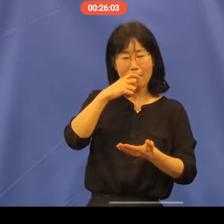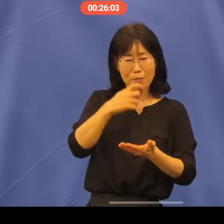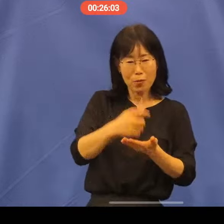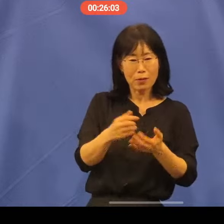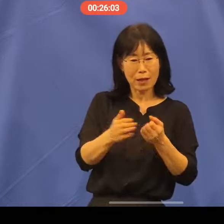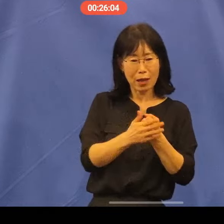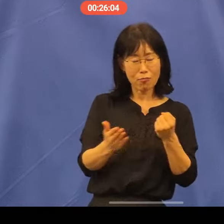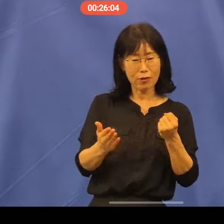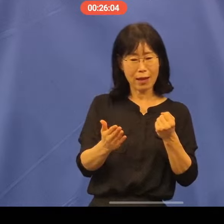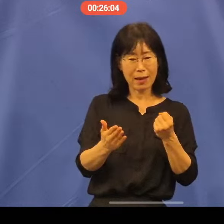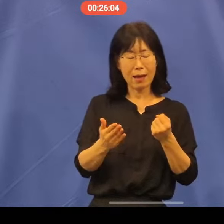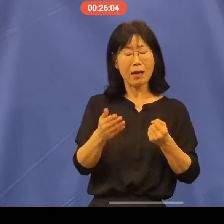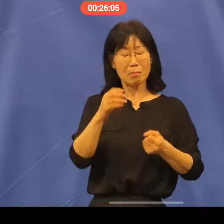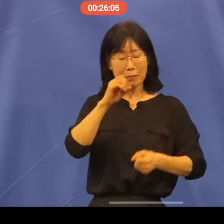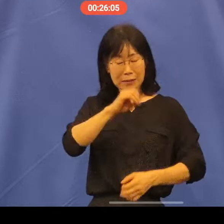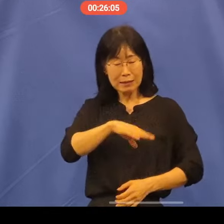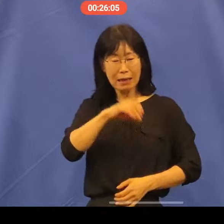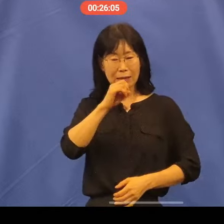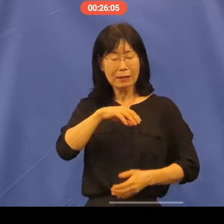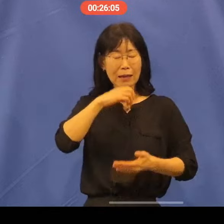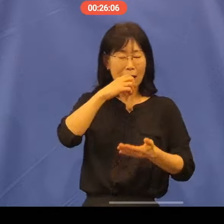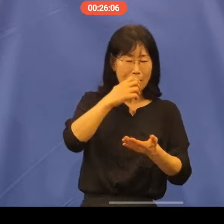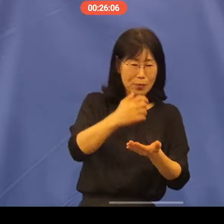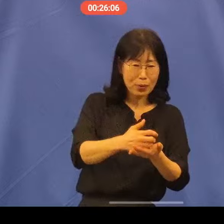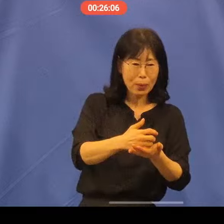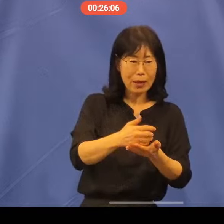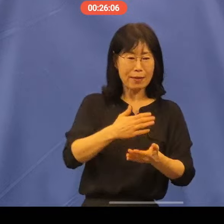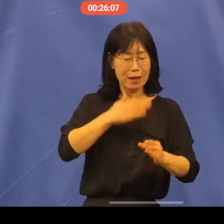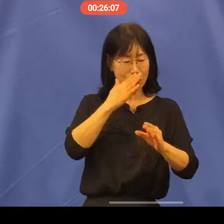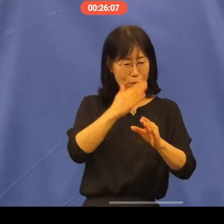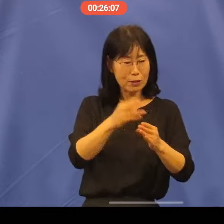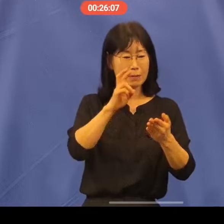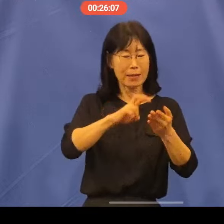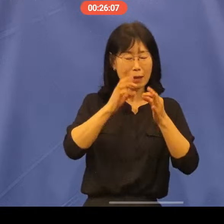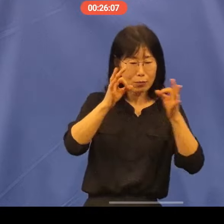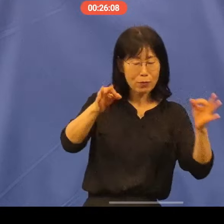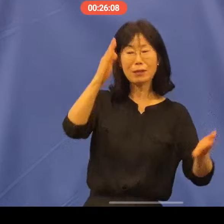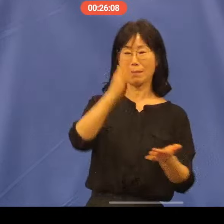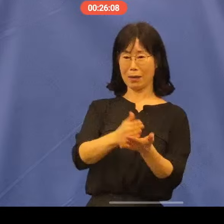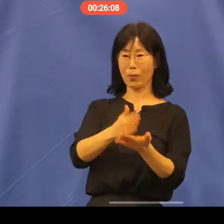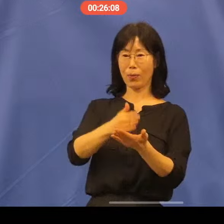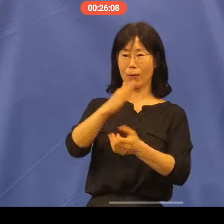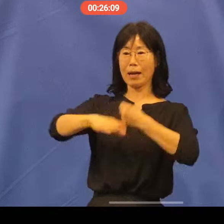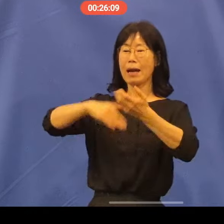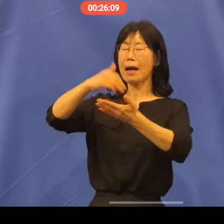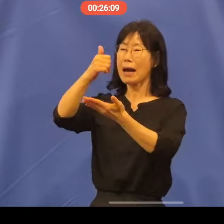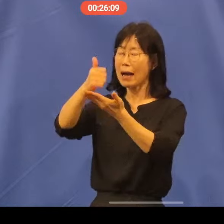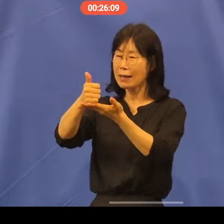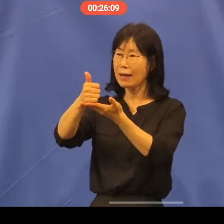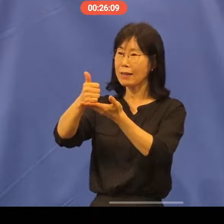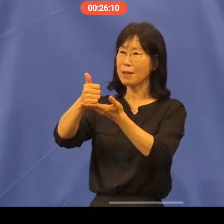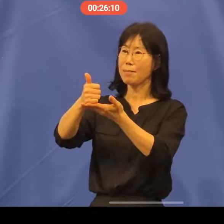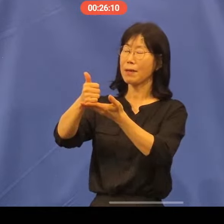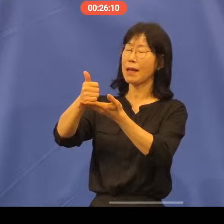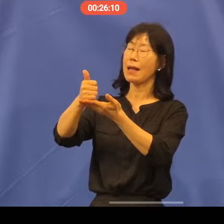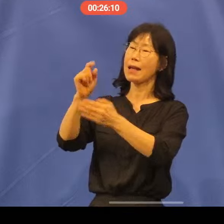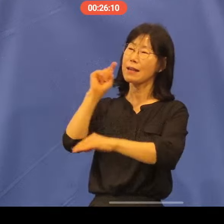이해하고요, 특별히 주님을 찬양하고 높여드리는 이 찬양을 드리면 그것으로 충분해요.